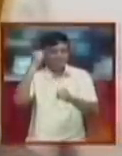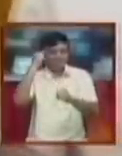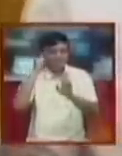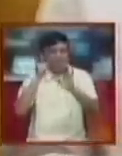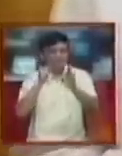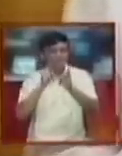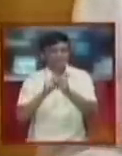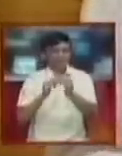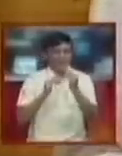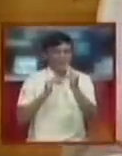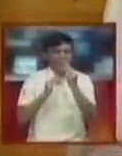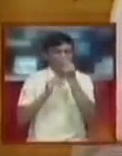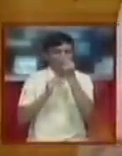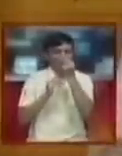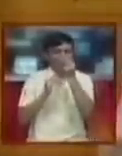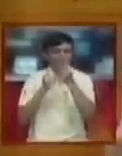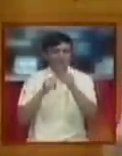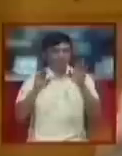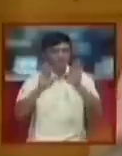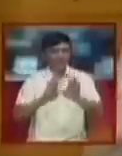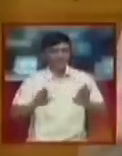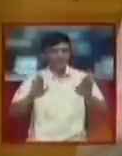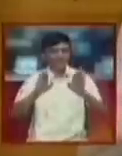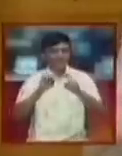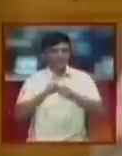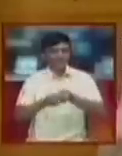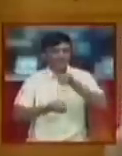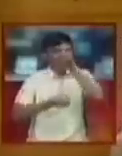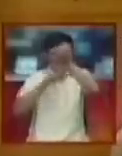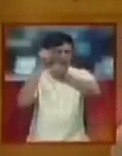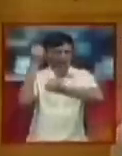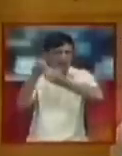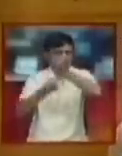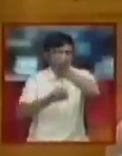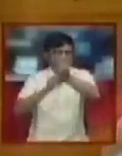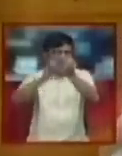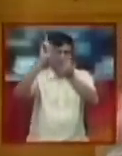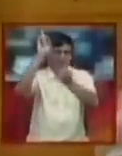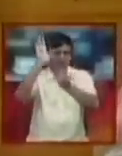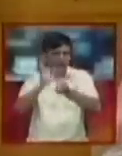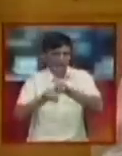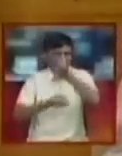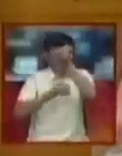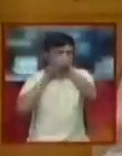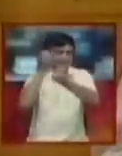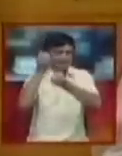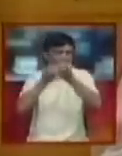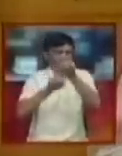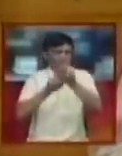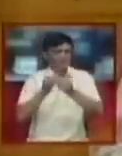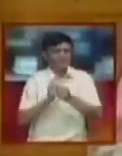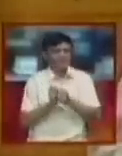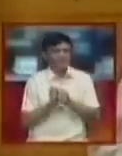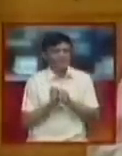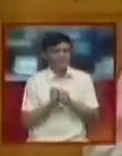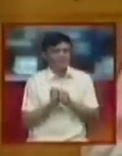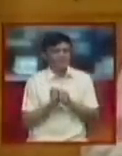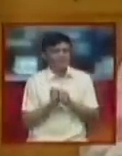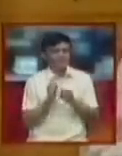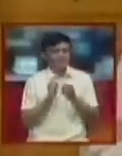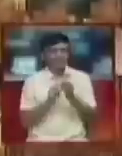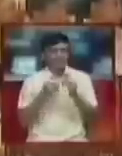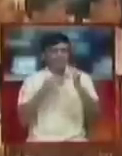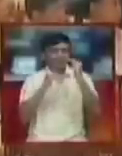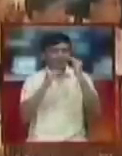namin ang pagdating ng Linggo para maidulog sa Panginoon ang mga bangungot na humaharap sa amin. Inasahan namin